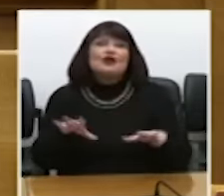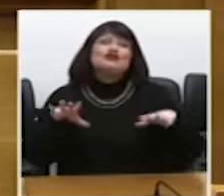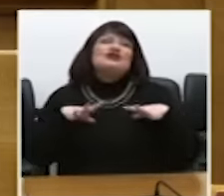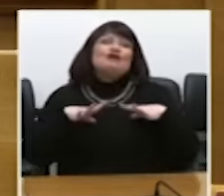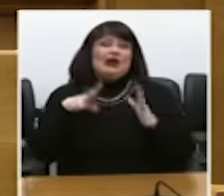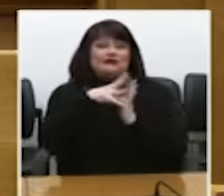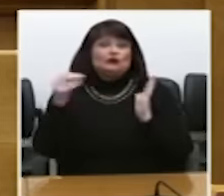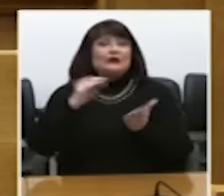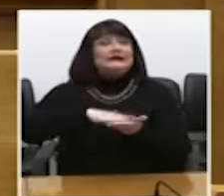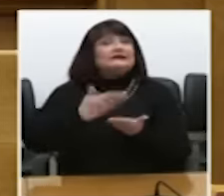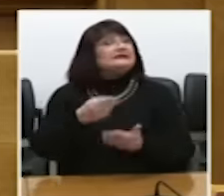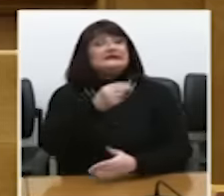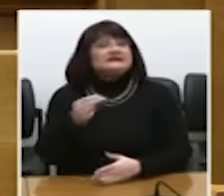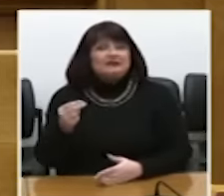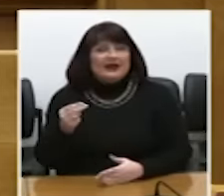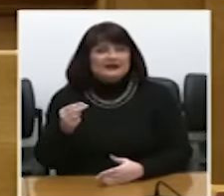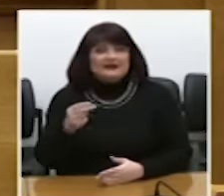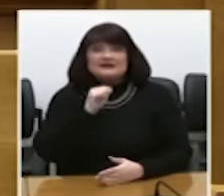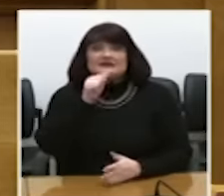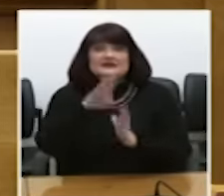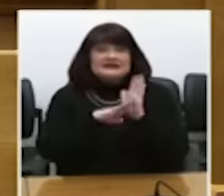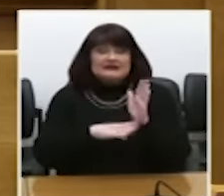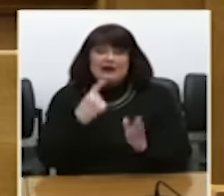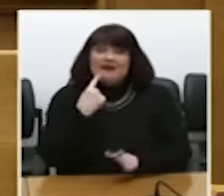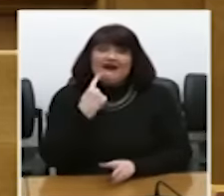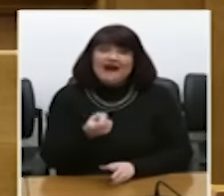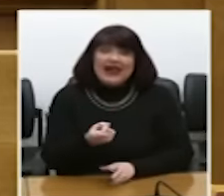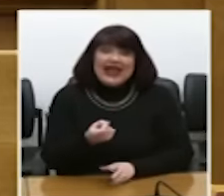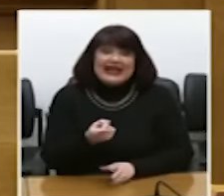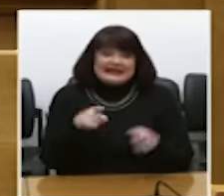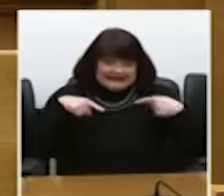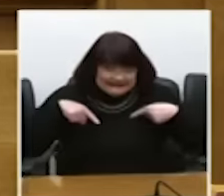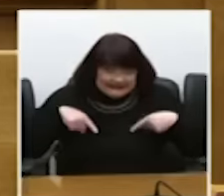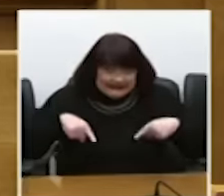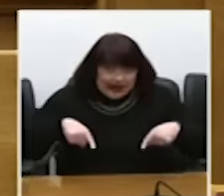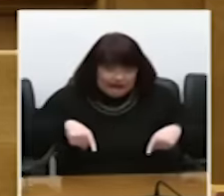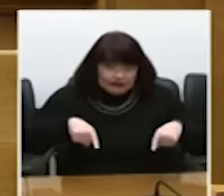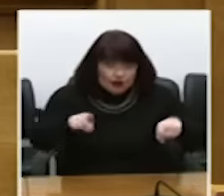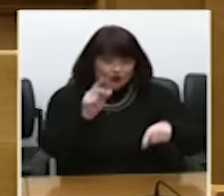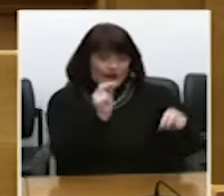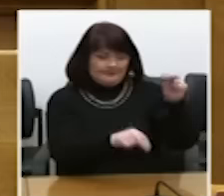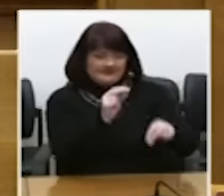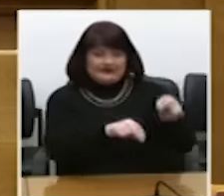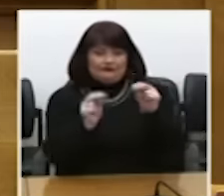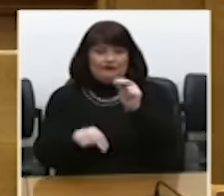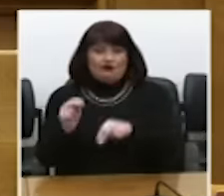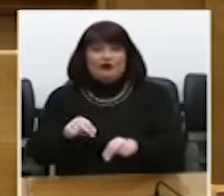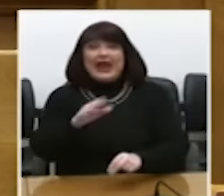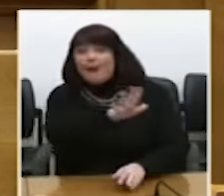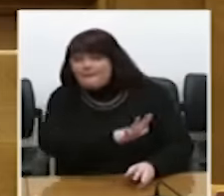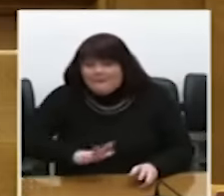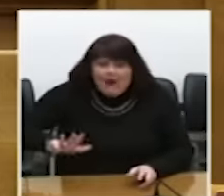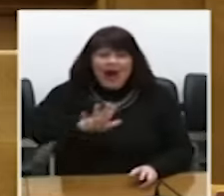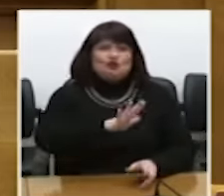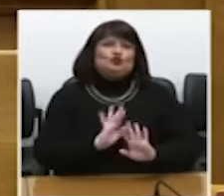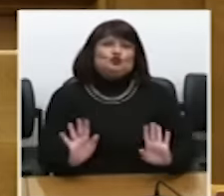Γιατί το Σύνταγμα μιλάει ρητά για ταυτόχρονη διενέργεια της ψηφοφορίας σε όλη την επικράτεια. Και